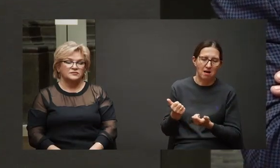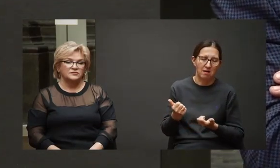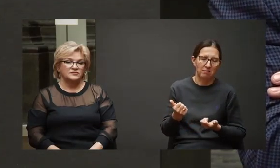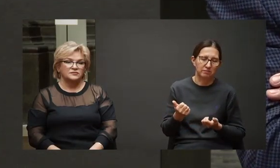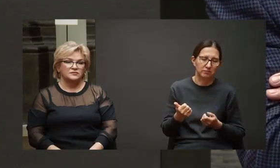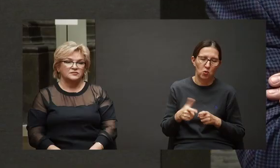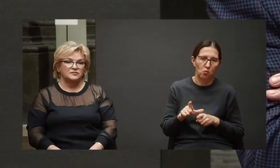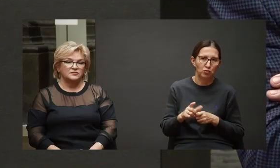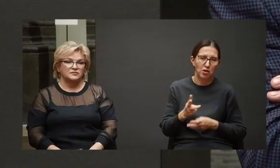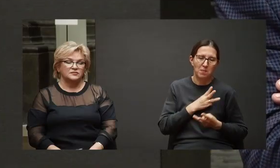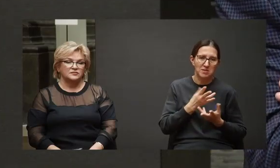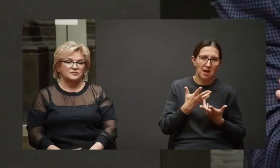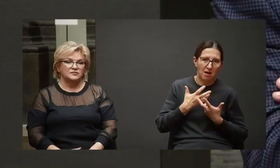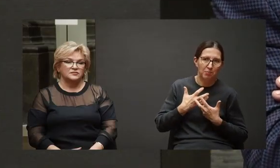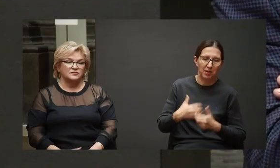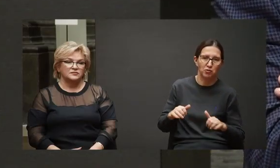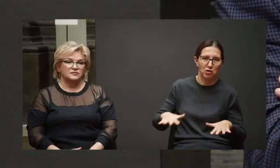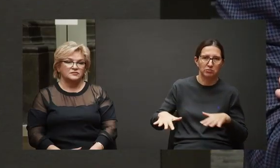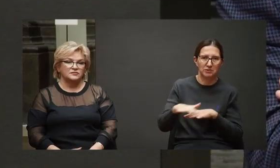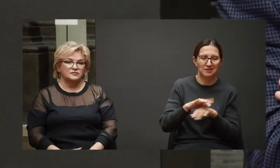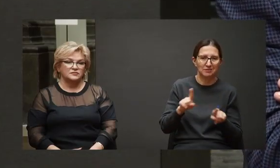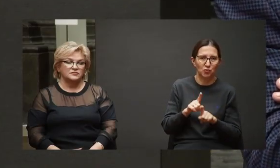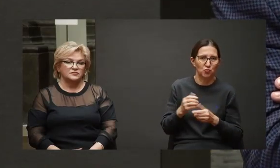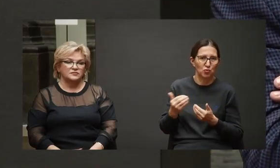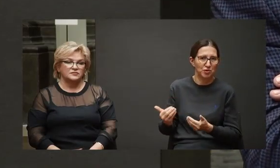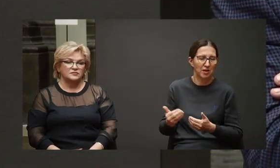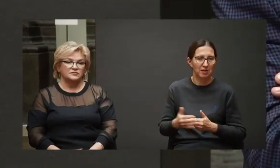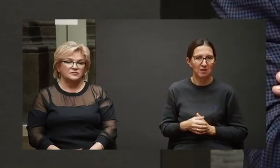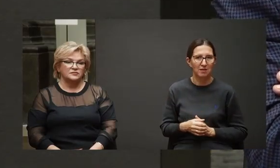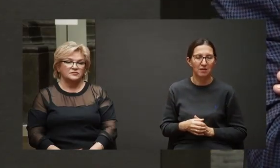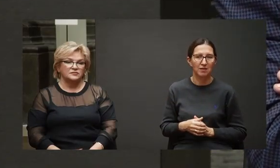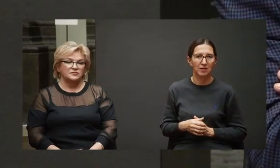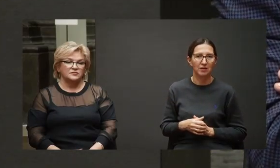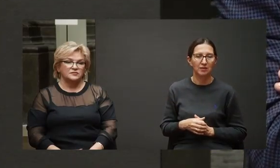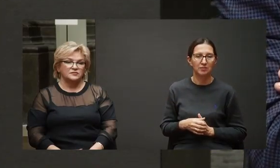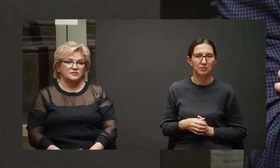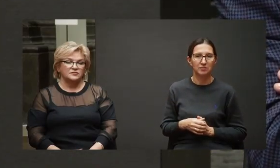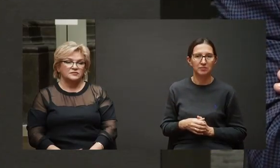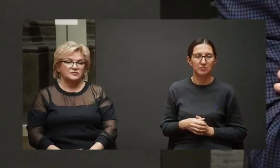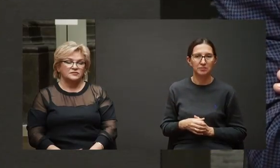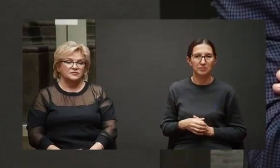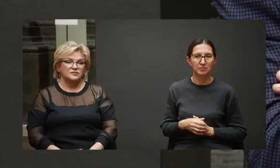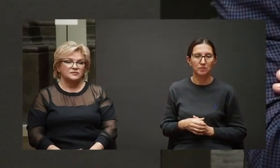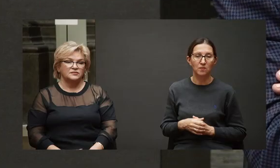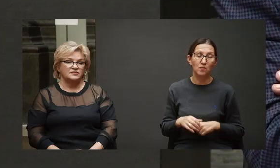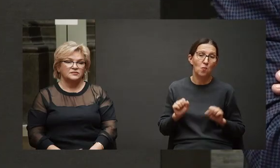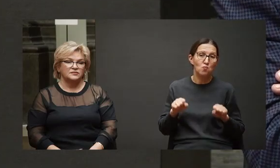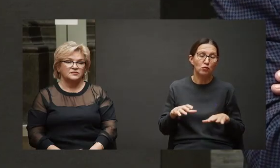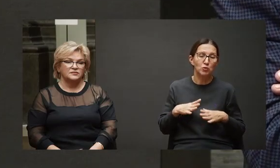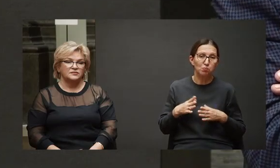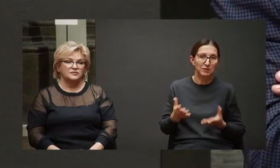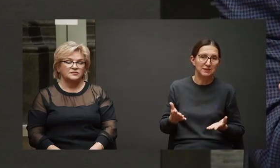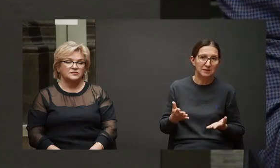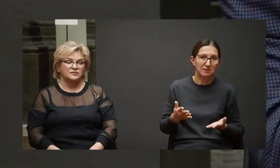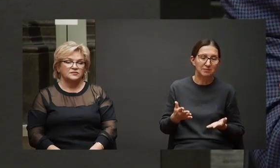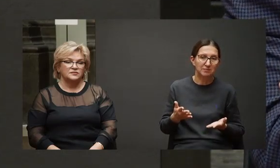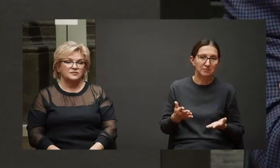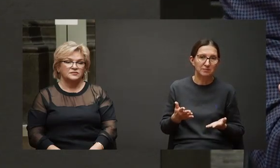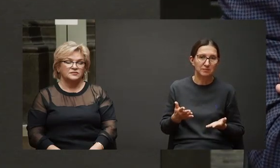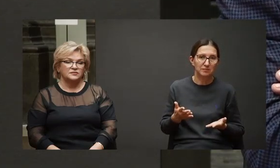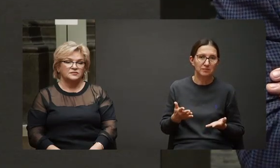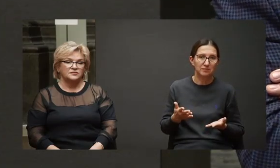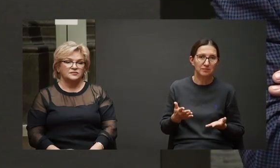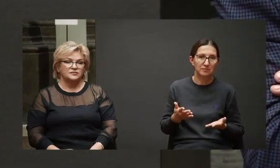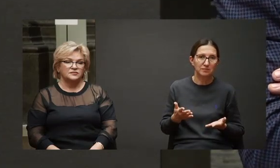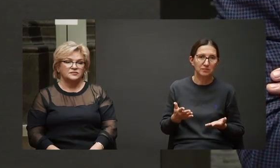поглощающая тебя среда. Может быть, мы, поскольку мы